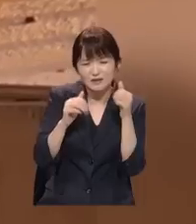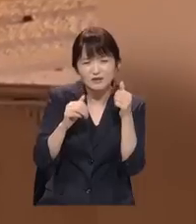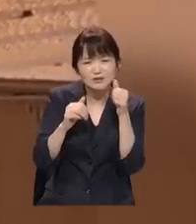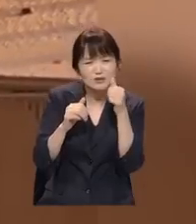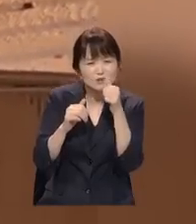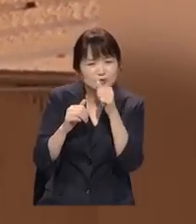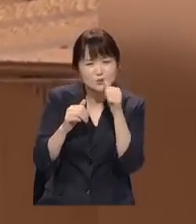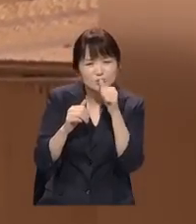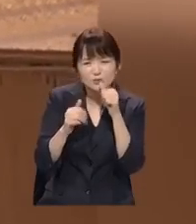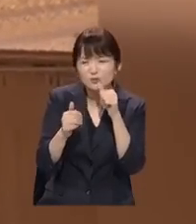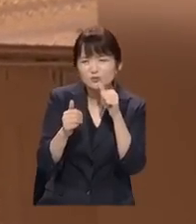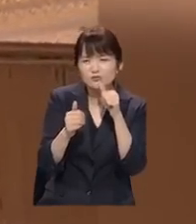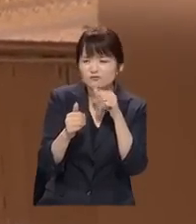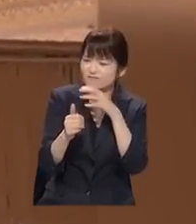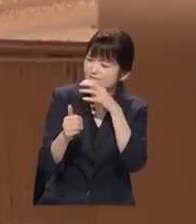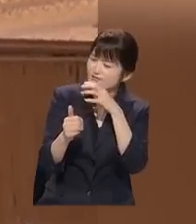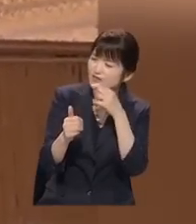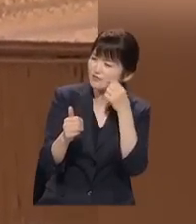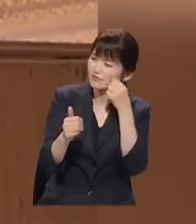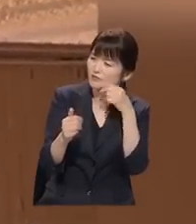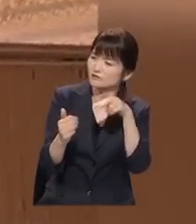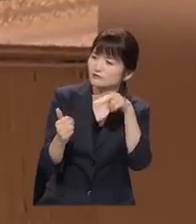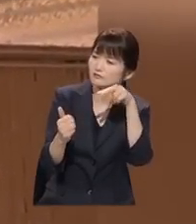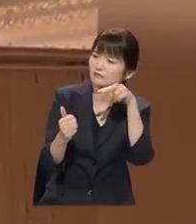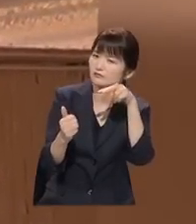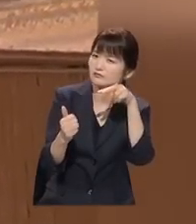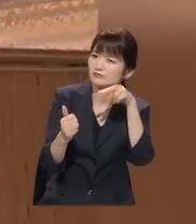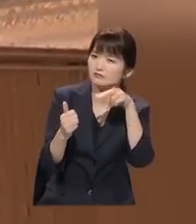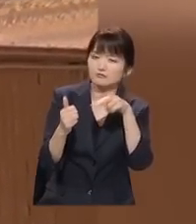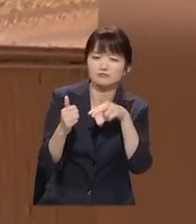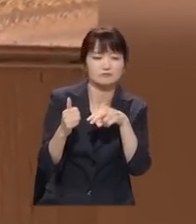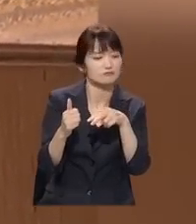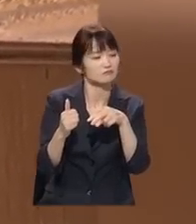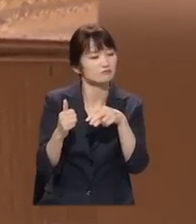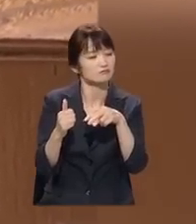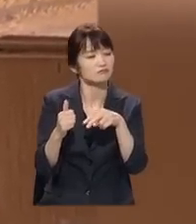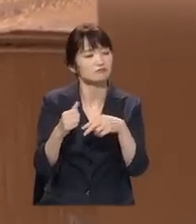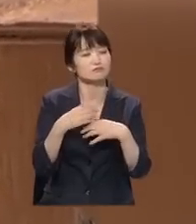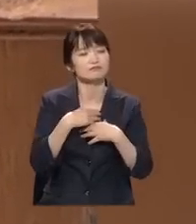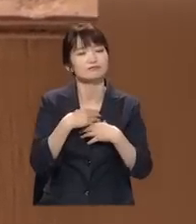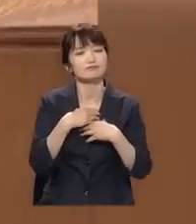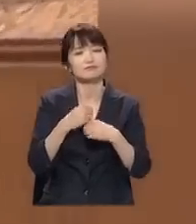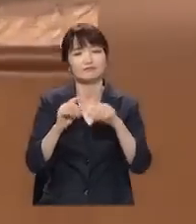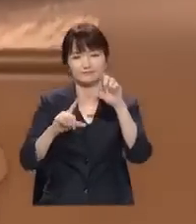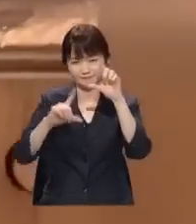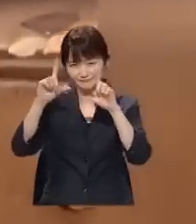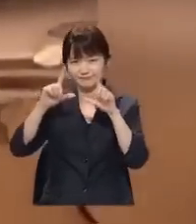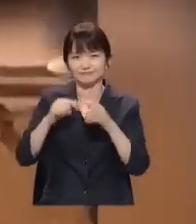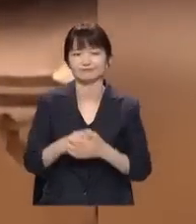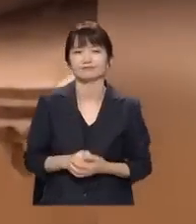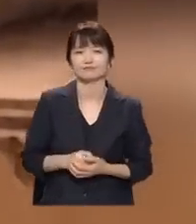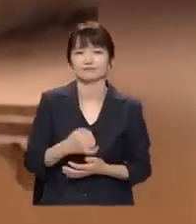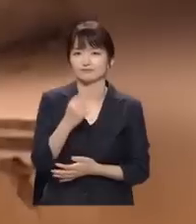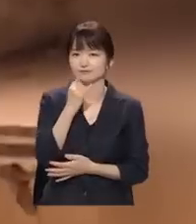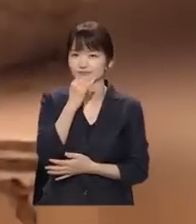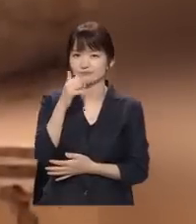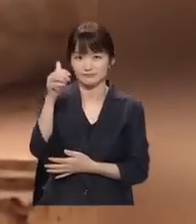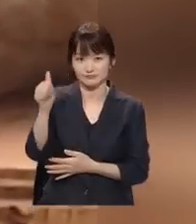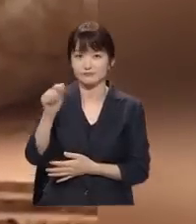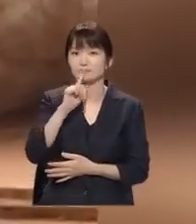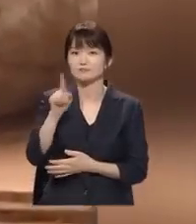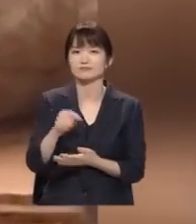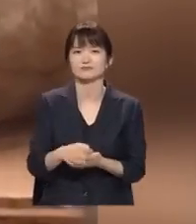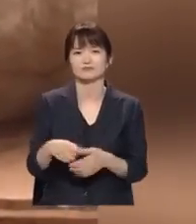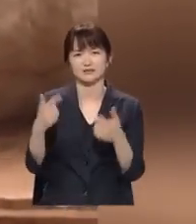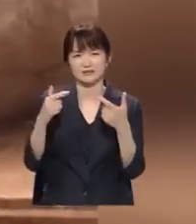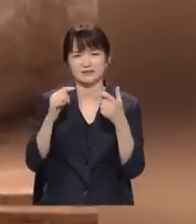한번 못해보고 염소 빤히 쳐다보기만 합니다. 염소는 신경도 쓰지 않고 세상 편안해 보이는 모습입니다. 염소 주인에 따르면요, 항상